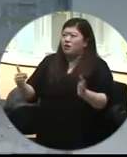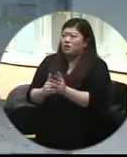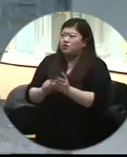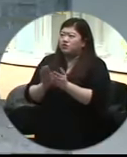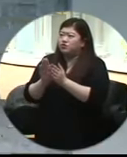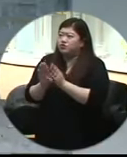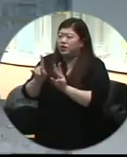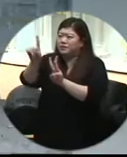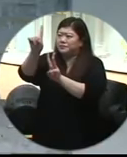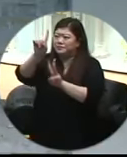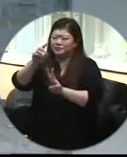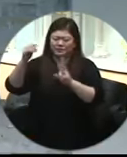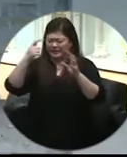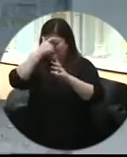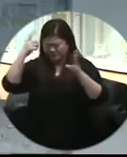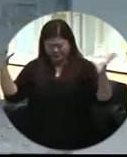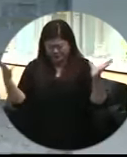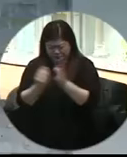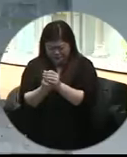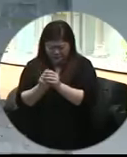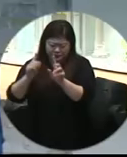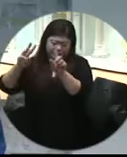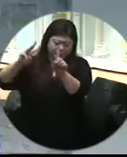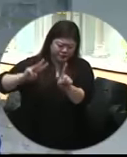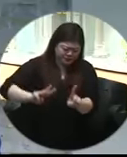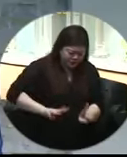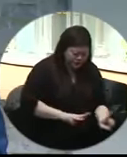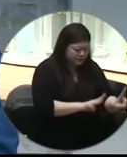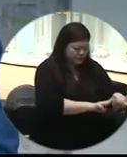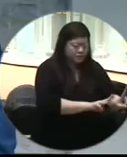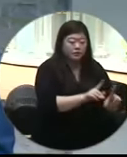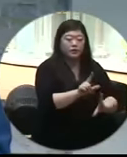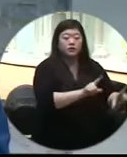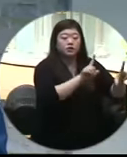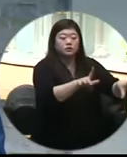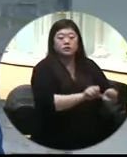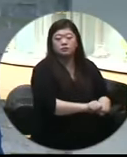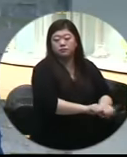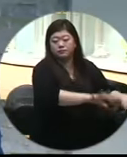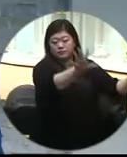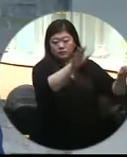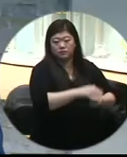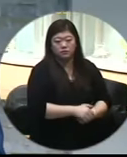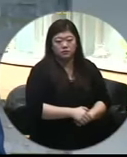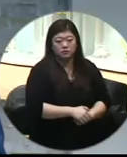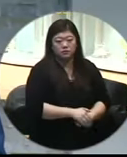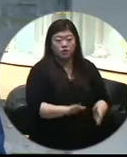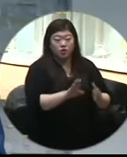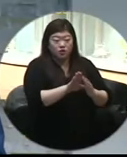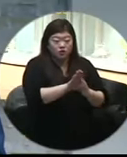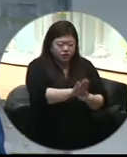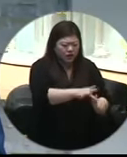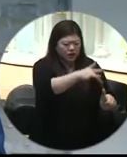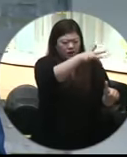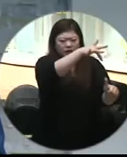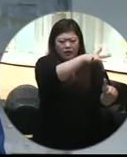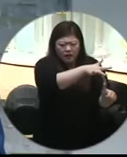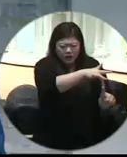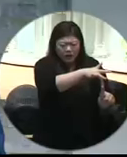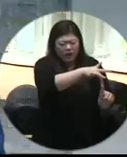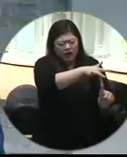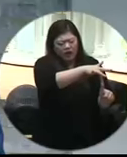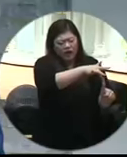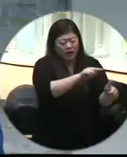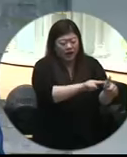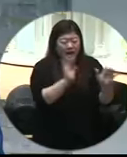현장을 향해 나갔어요. 내려와서 현장에 내려갑니다. 그리고 그 현장에서 귀신 들려가 심한 경련을 일으키고 있는